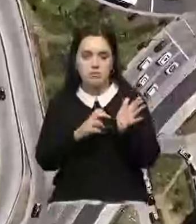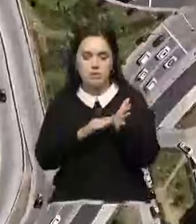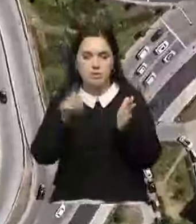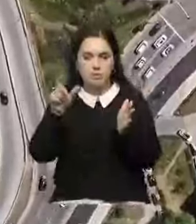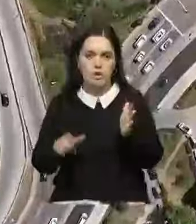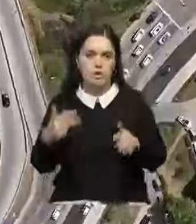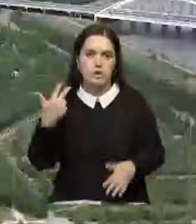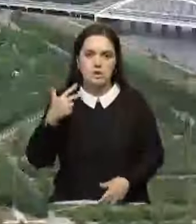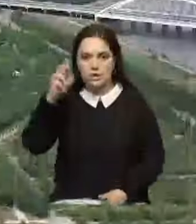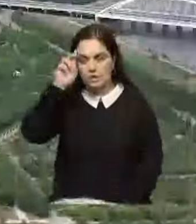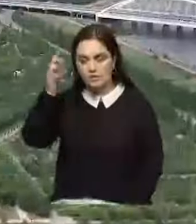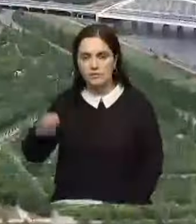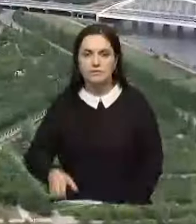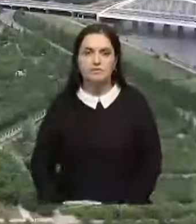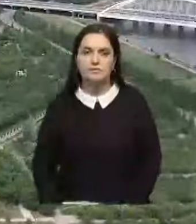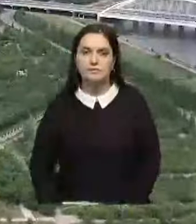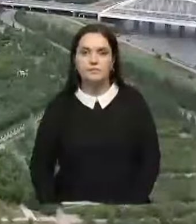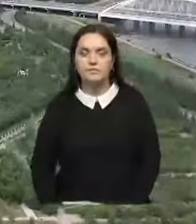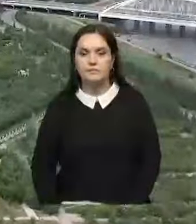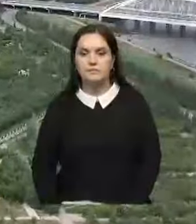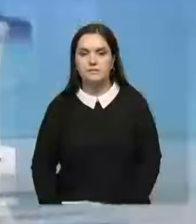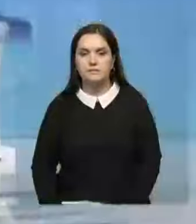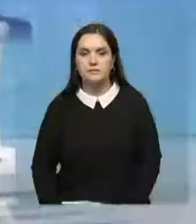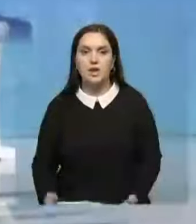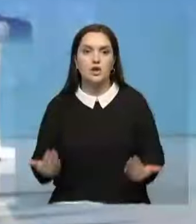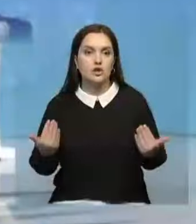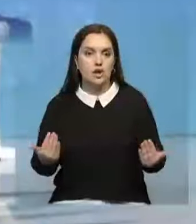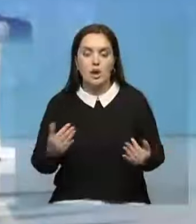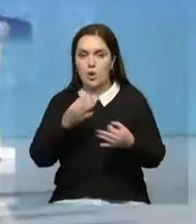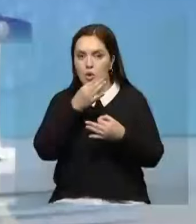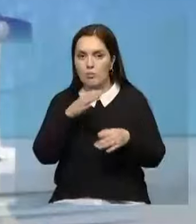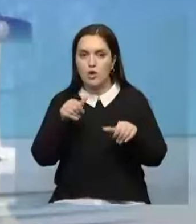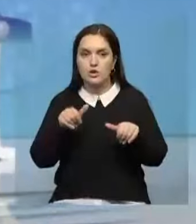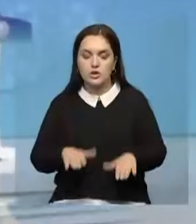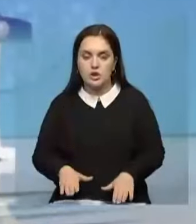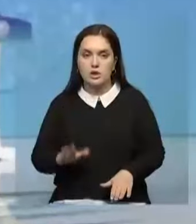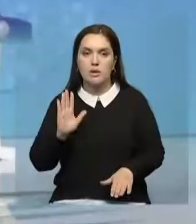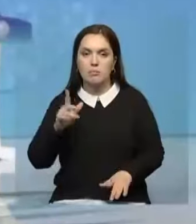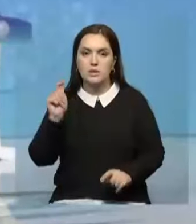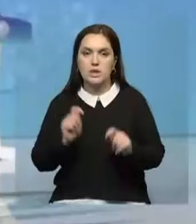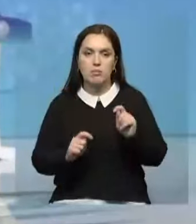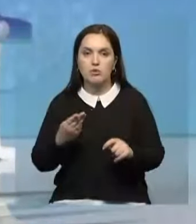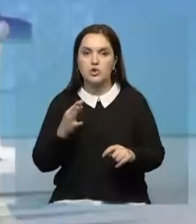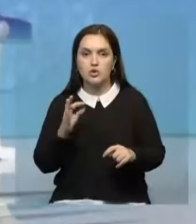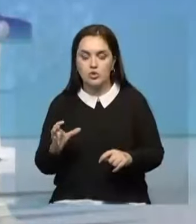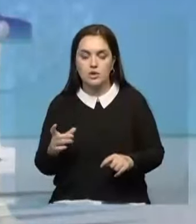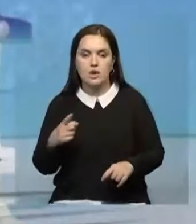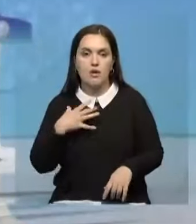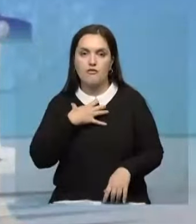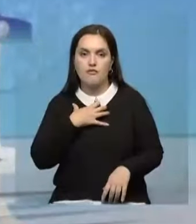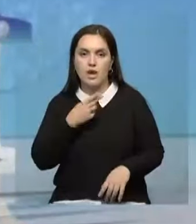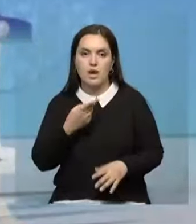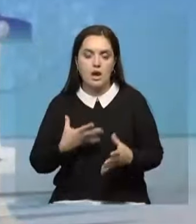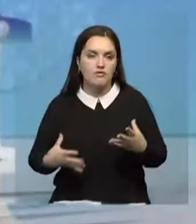более чем 30 государств. Сейчас любое решение, которое принято будет на саммите ШОС, имеет значение для